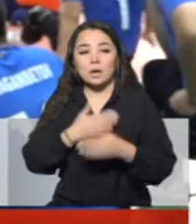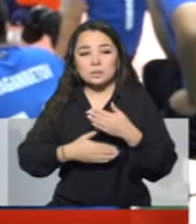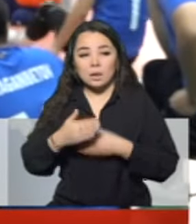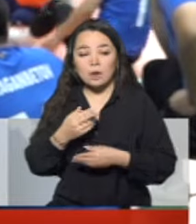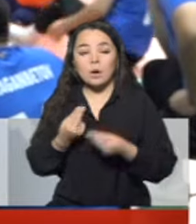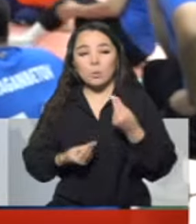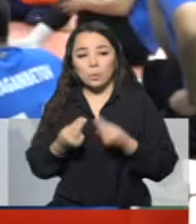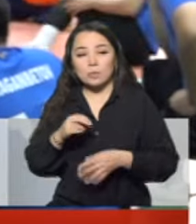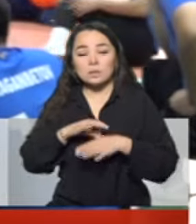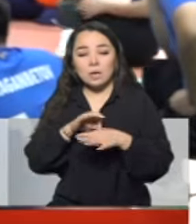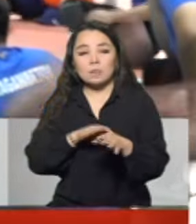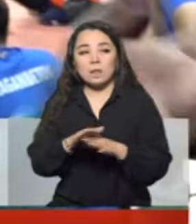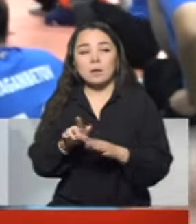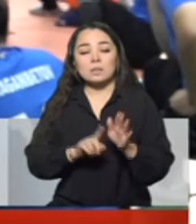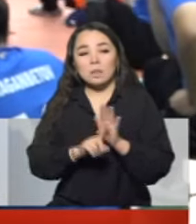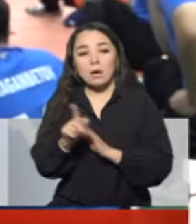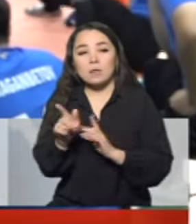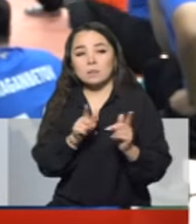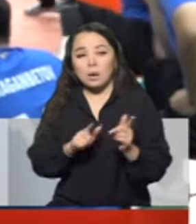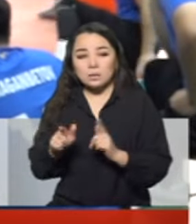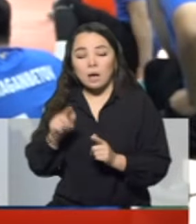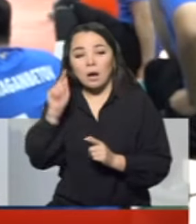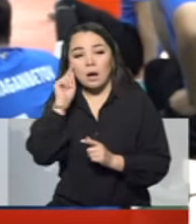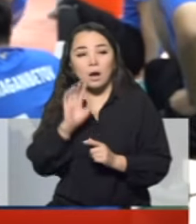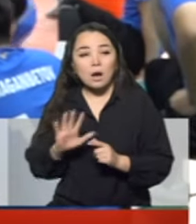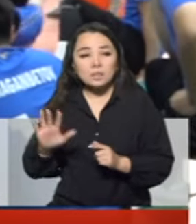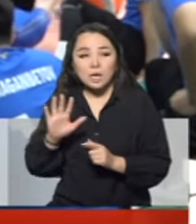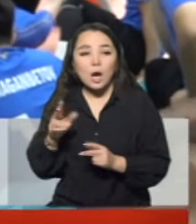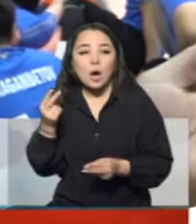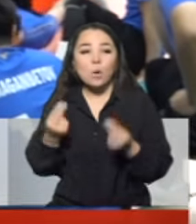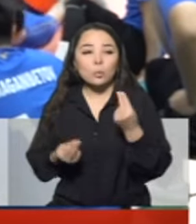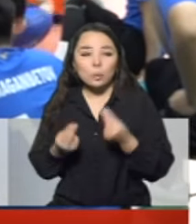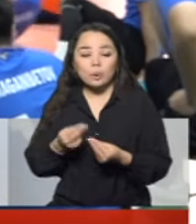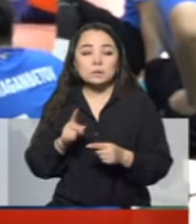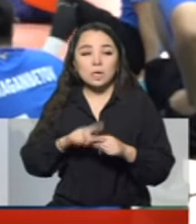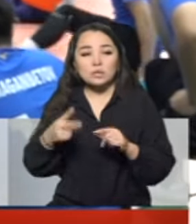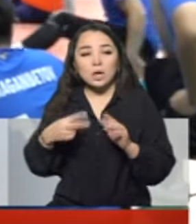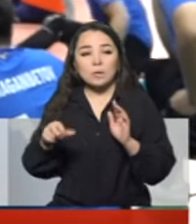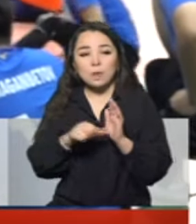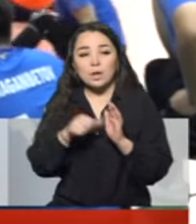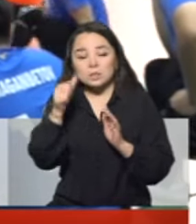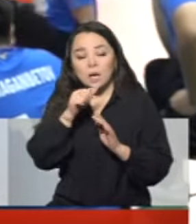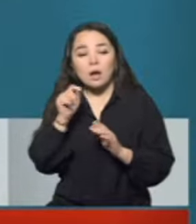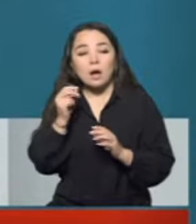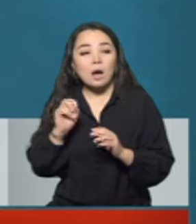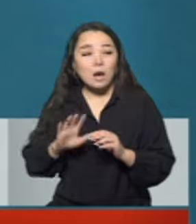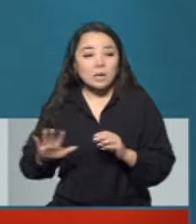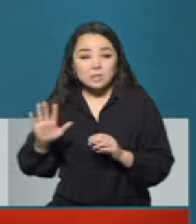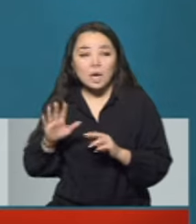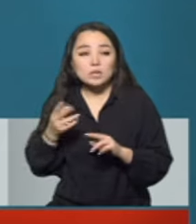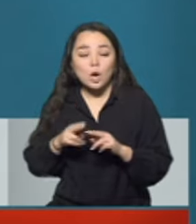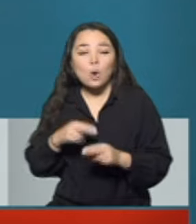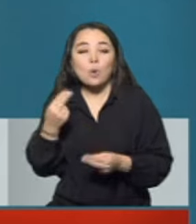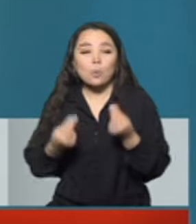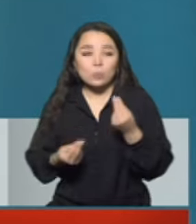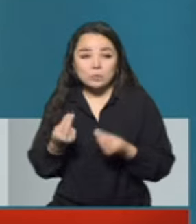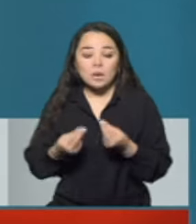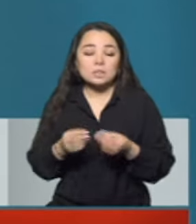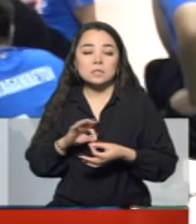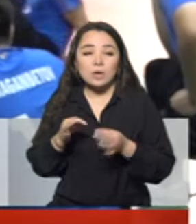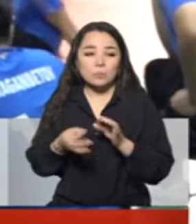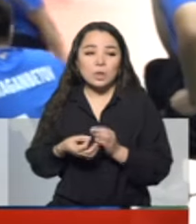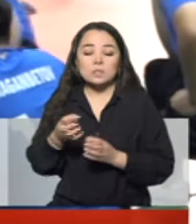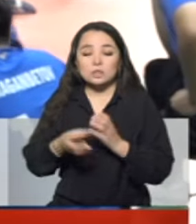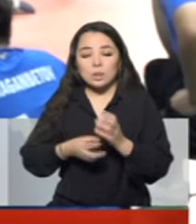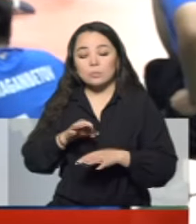Енді алда Азия ойындары бар 26 жылы. Келесі жылы Азия чемпионаттары бар. Әлем чемпионаты бар 26 жылы